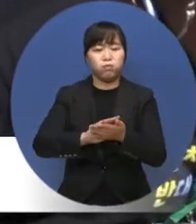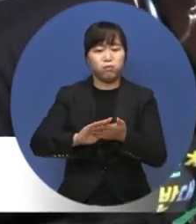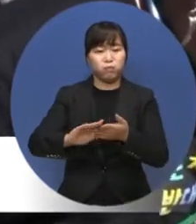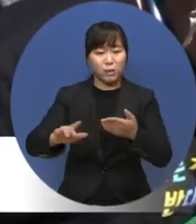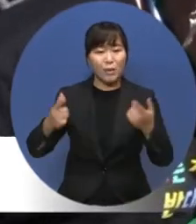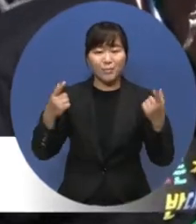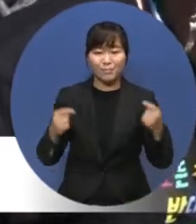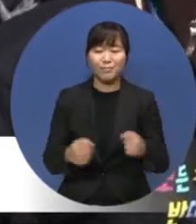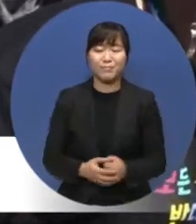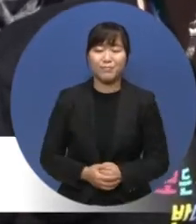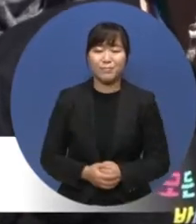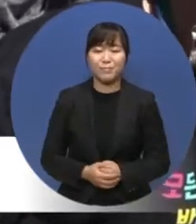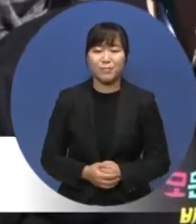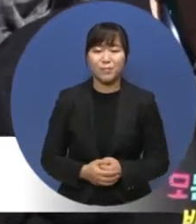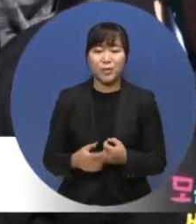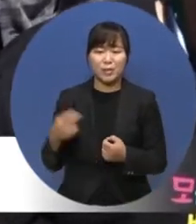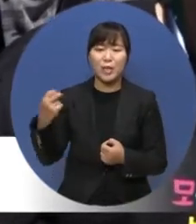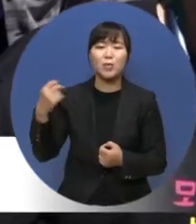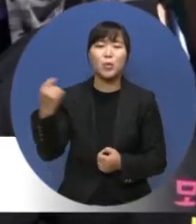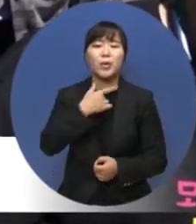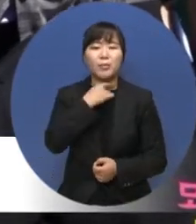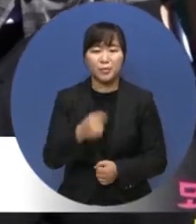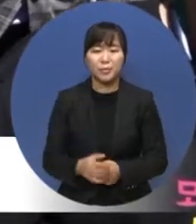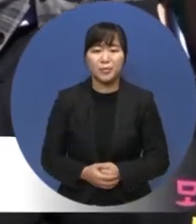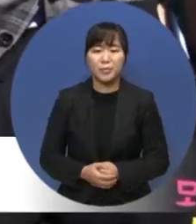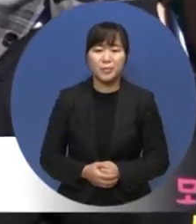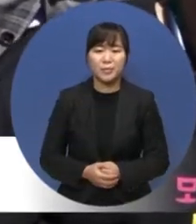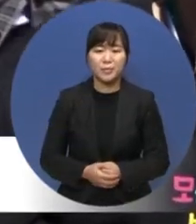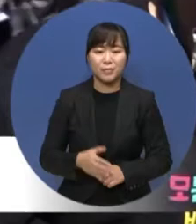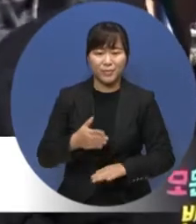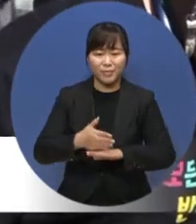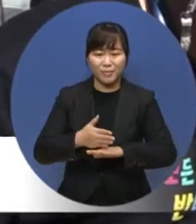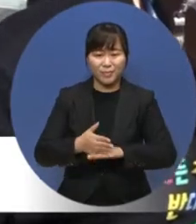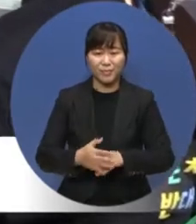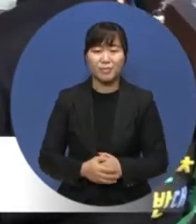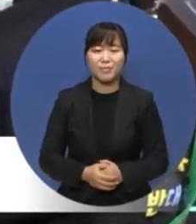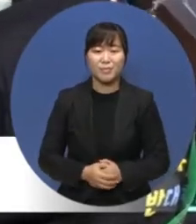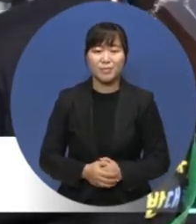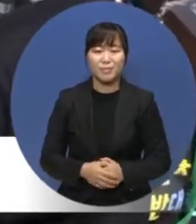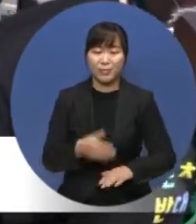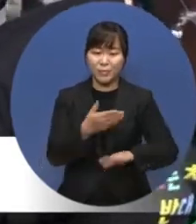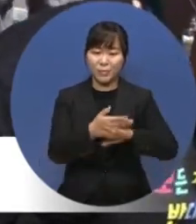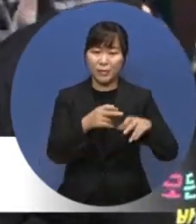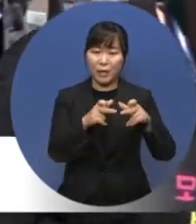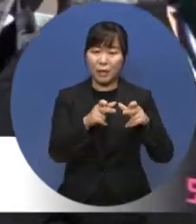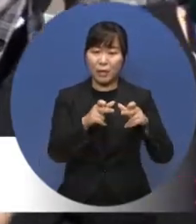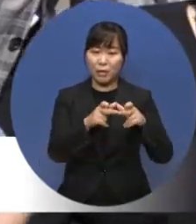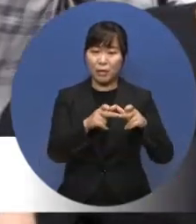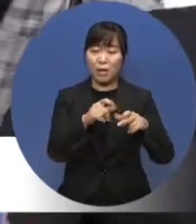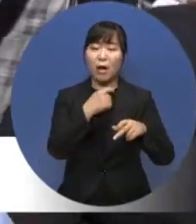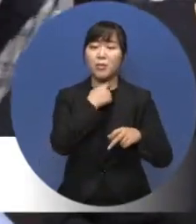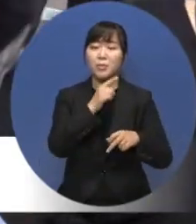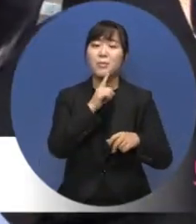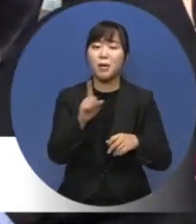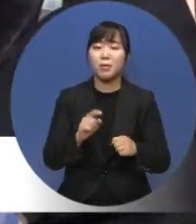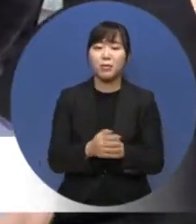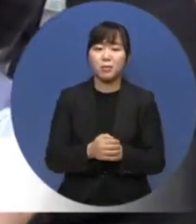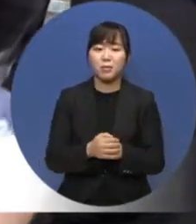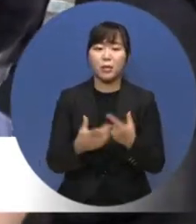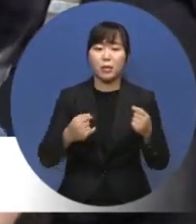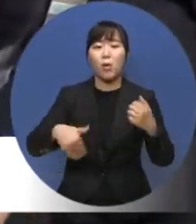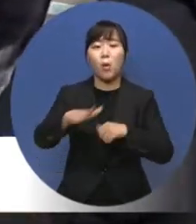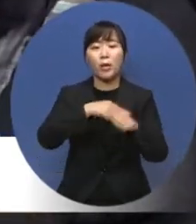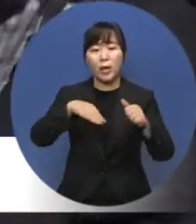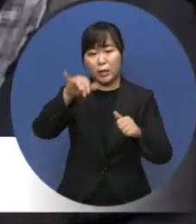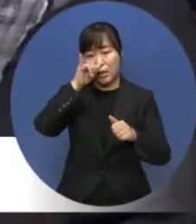아, 이런 곳에 자주 왔으면 좋겠습니다. 고맙습니다. 다른 장애인들에게 하고 싶은 말씀은요? 이런 환경이